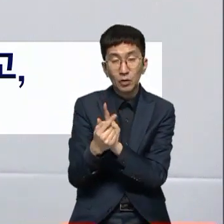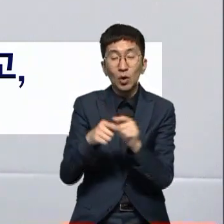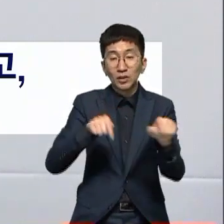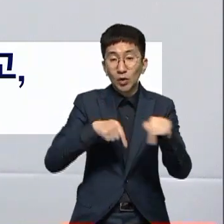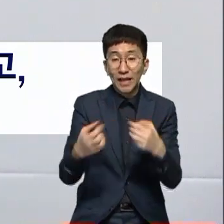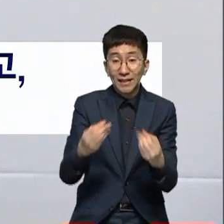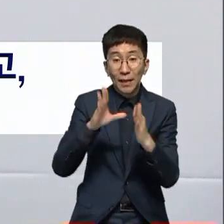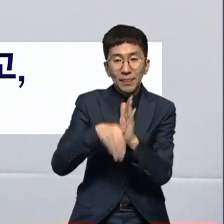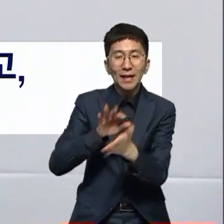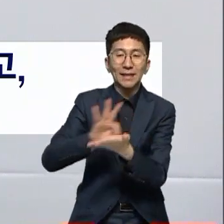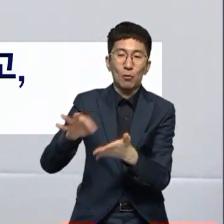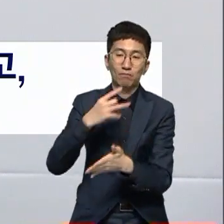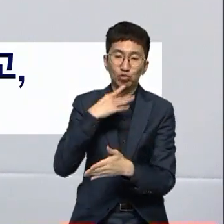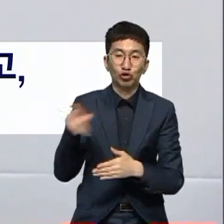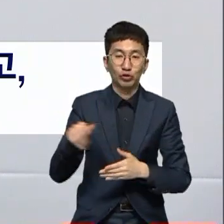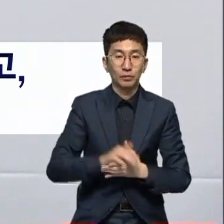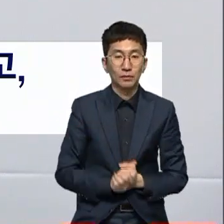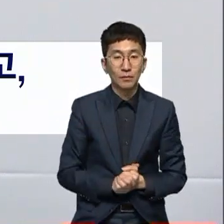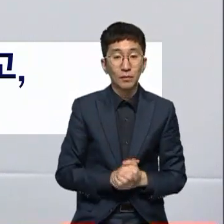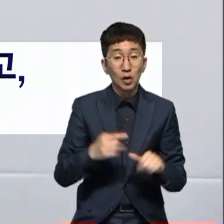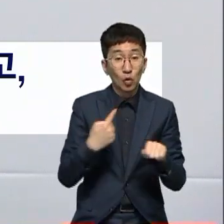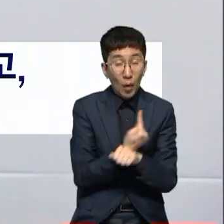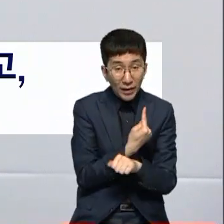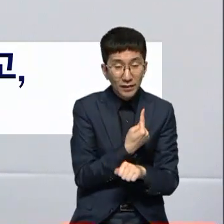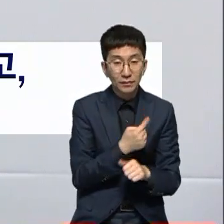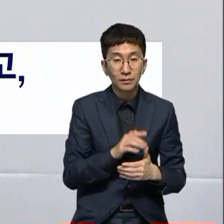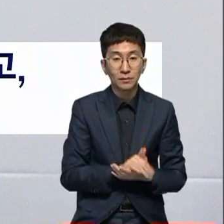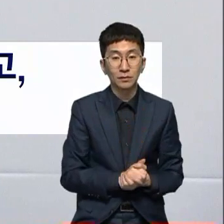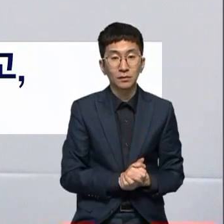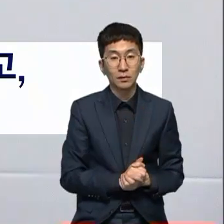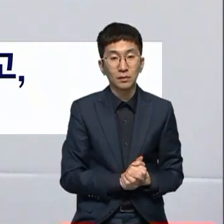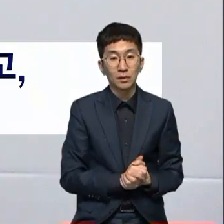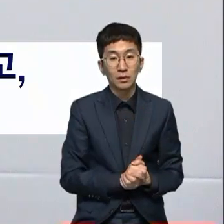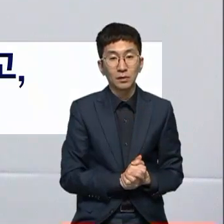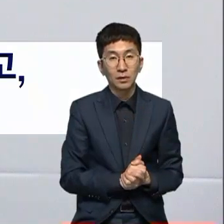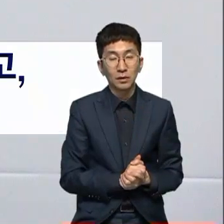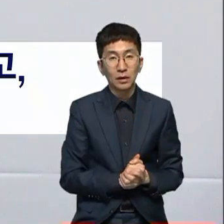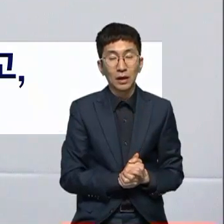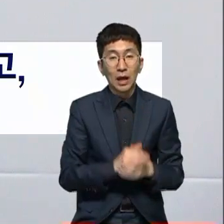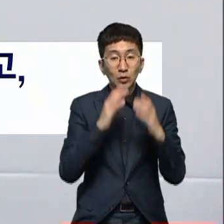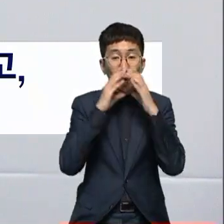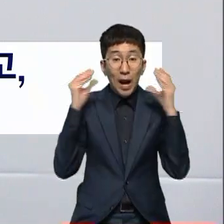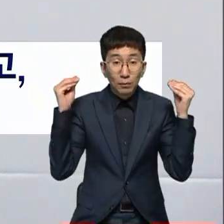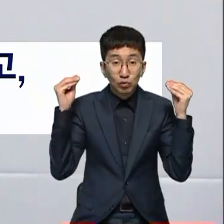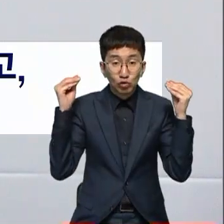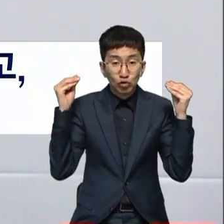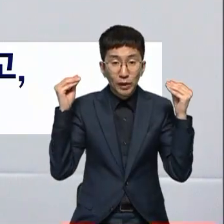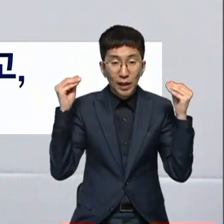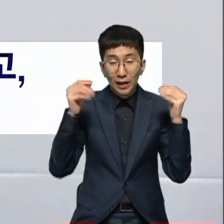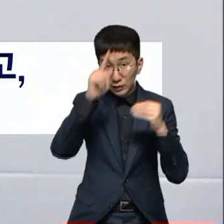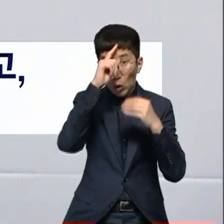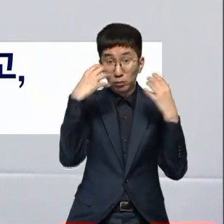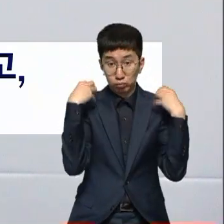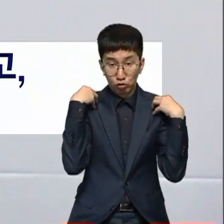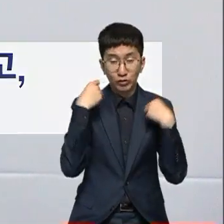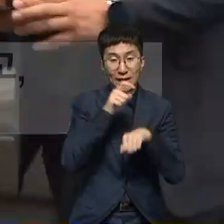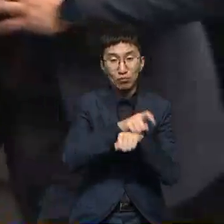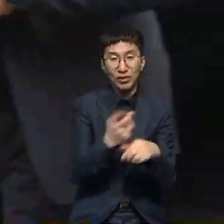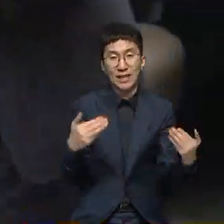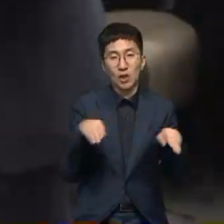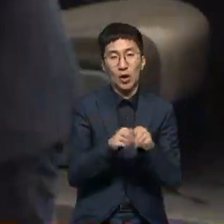날만 사용하고 그렇지 않는 날은 세종로 정부 종합청사에서